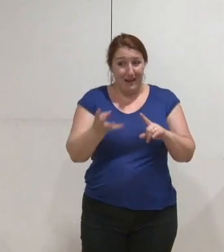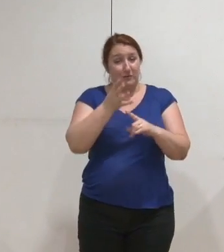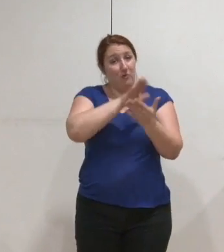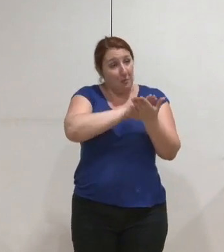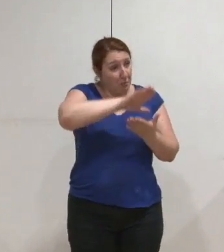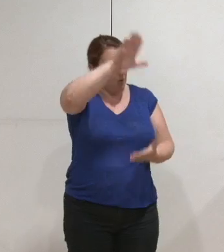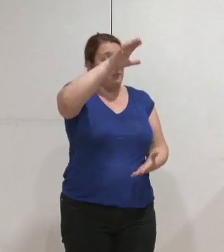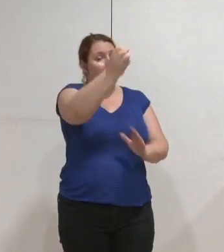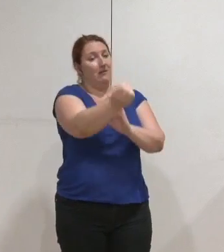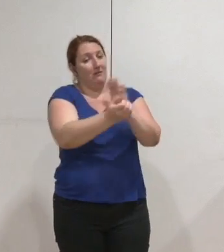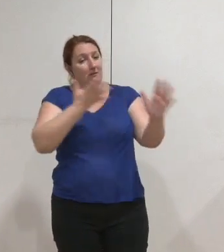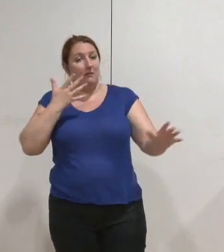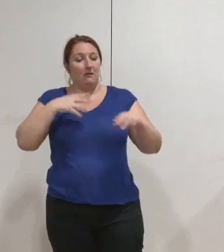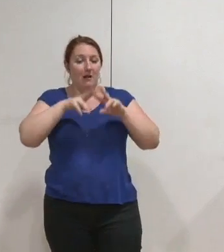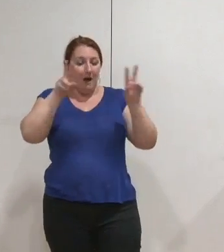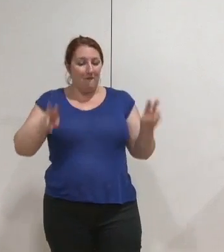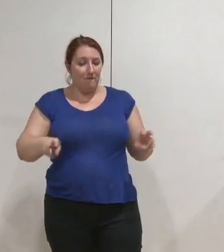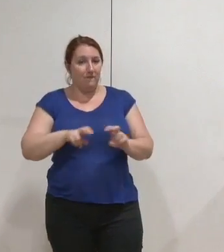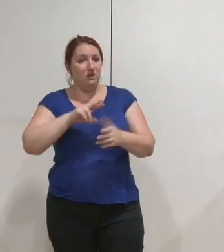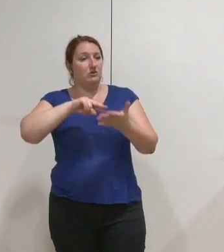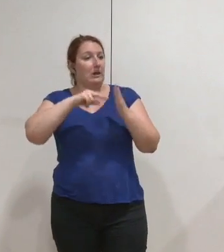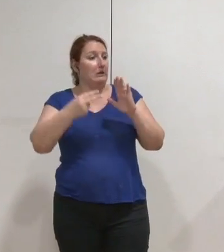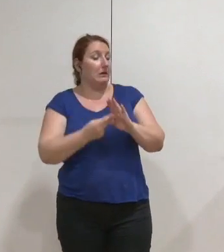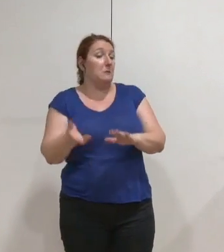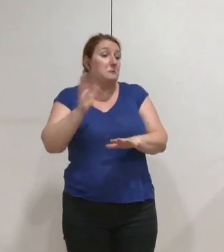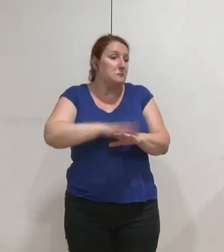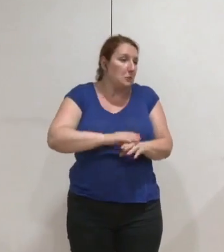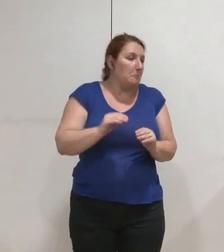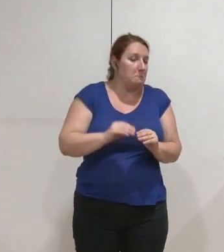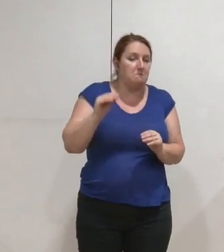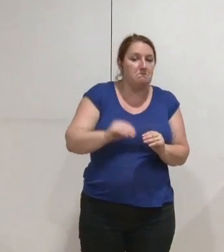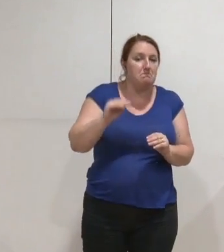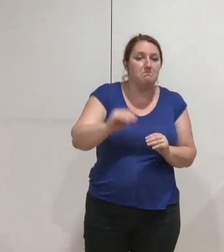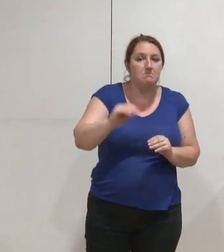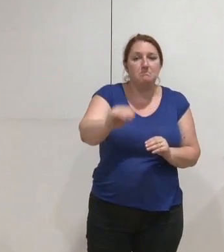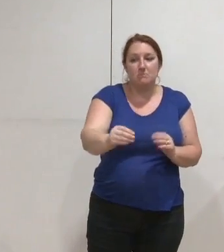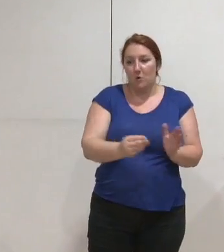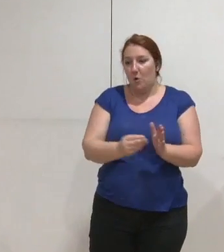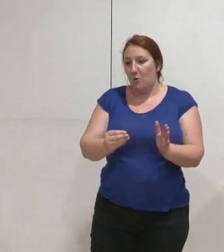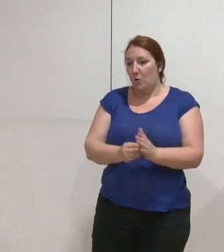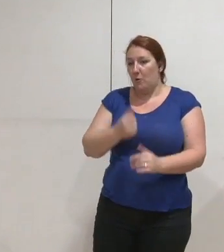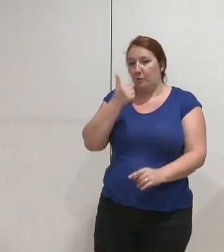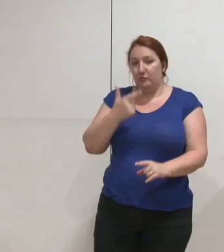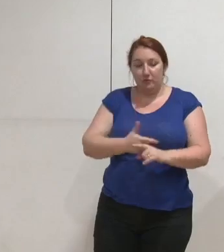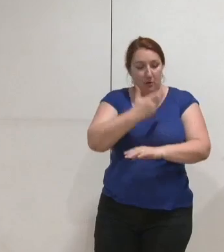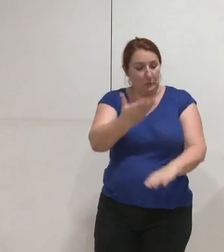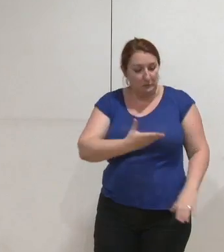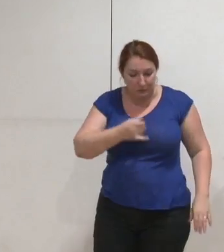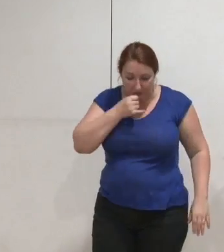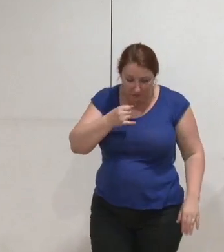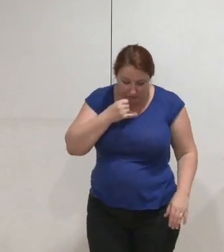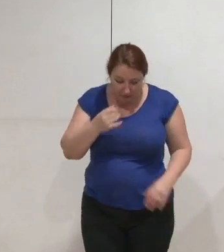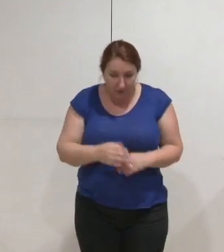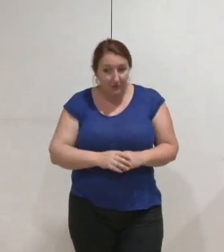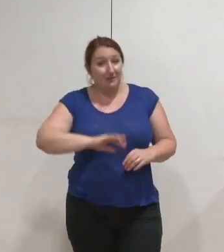communiquer la fameuse fiche technique et que une fois de plus nous l'avons toujours pas vous en